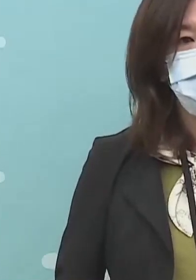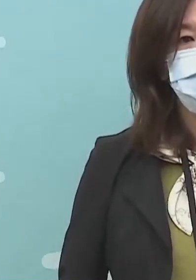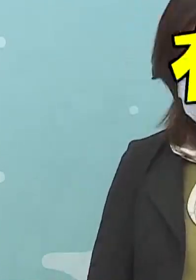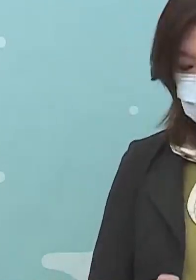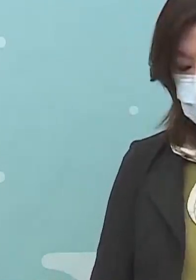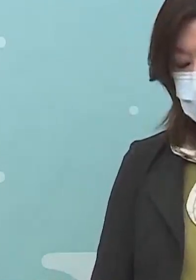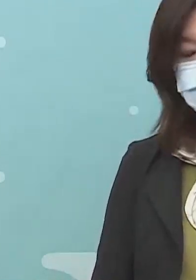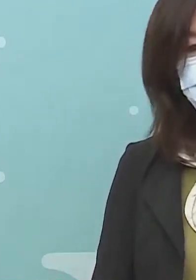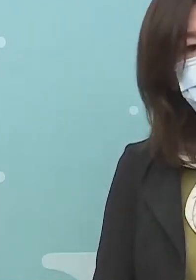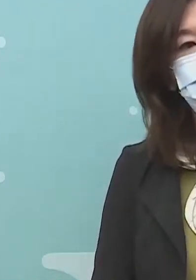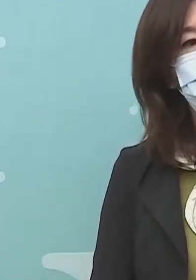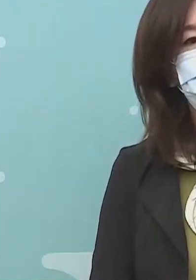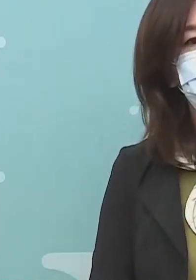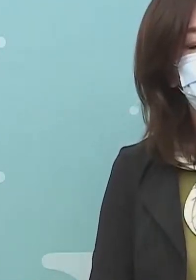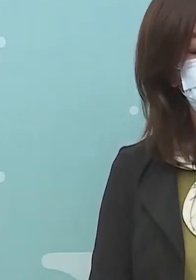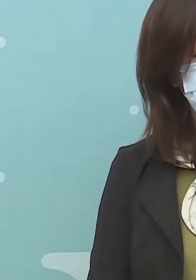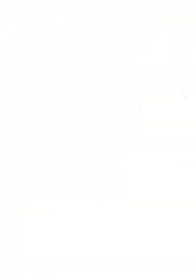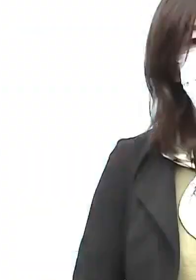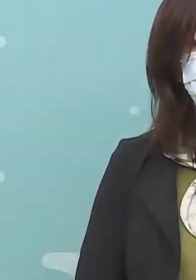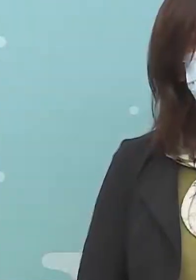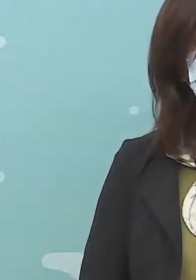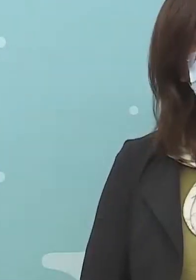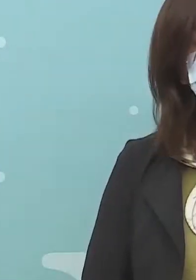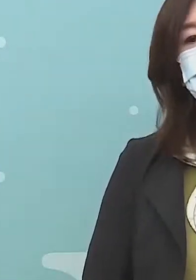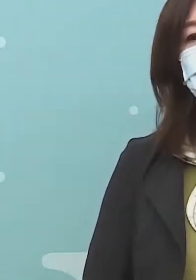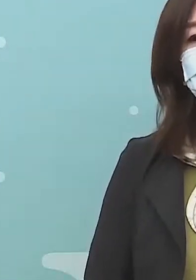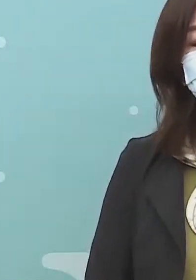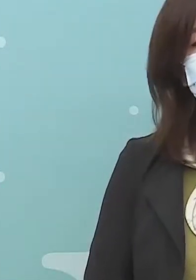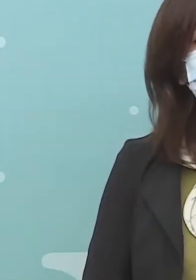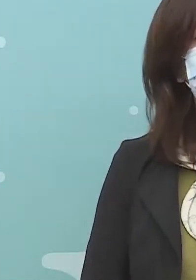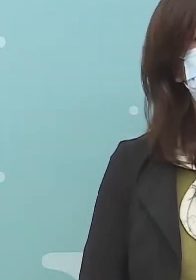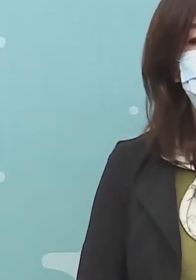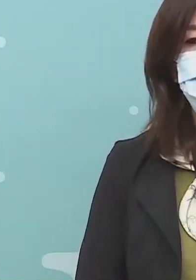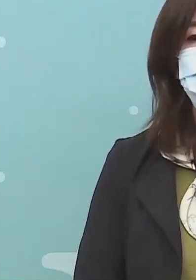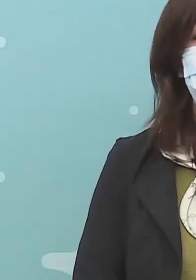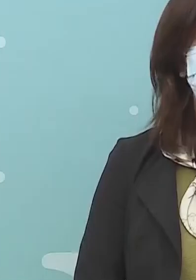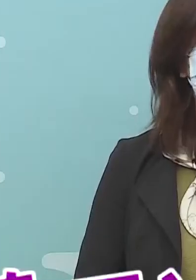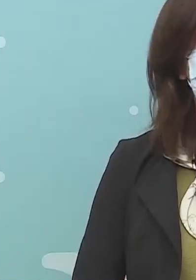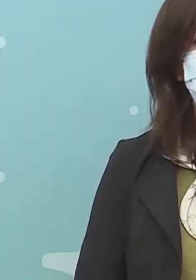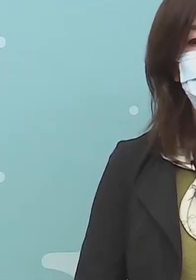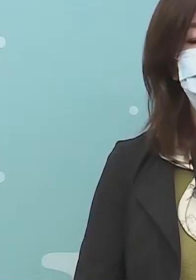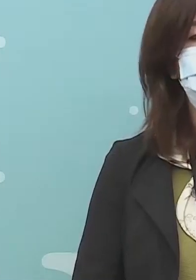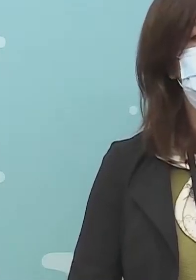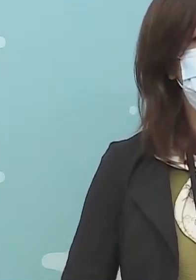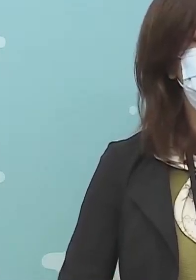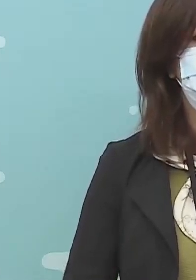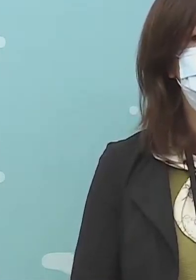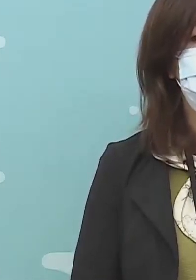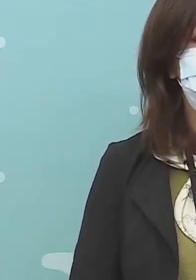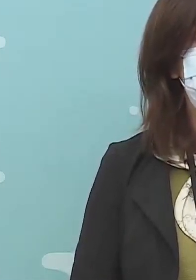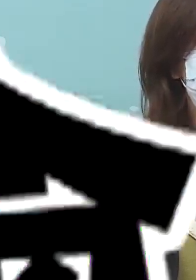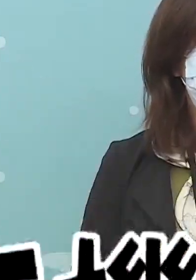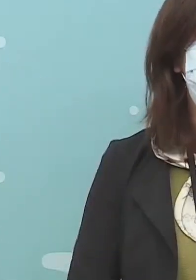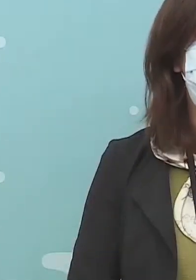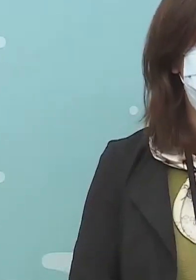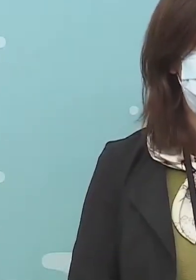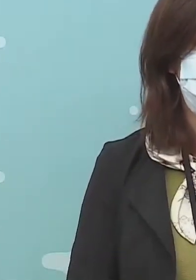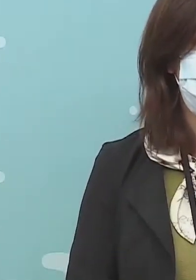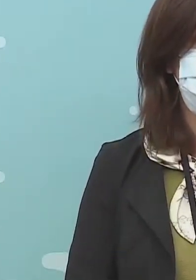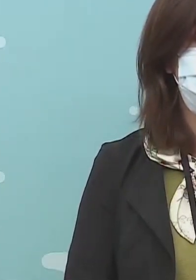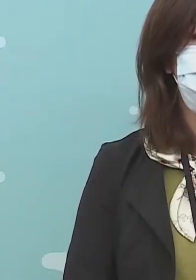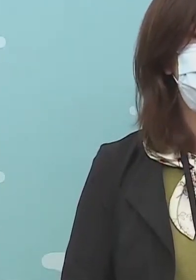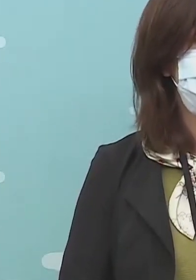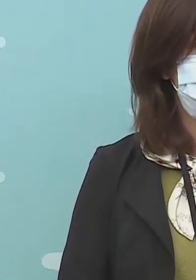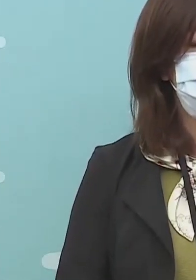严先生有扎实的地方组织，这种特质是多数的政党甚至没有政党奥援的人根本没